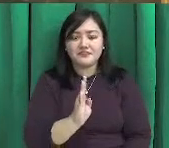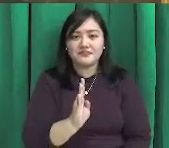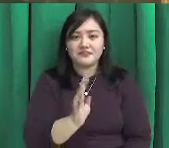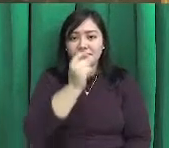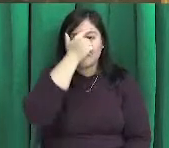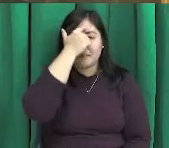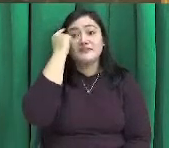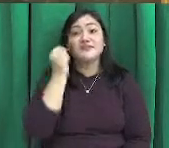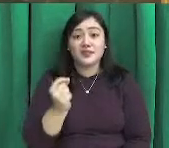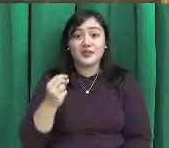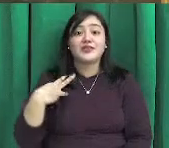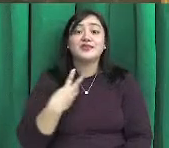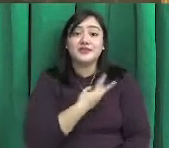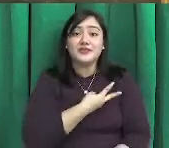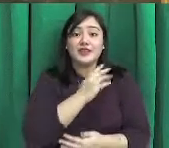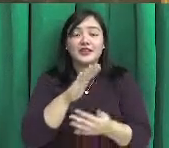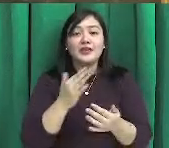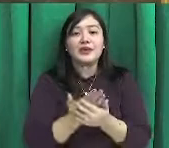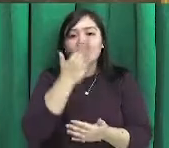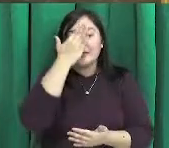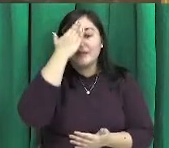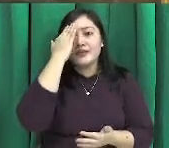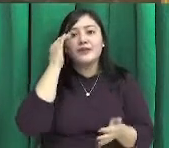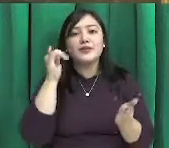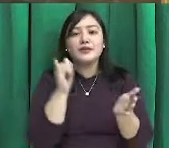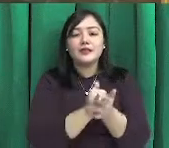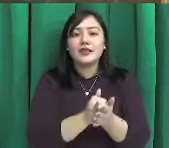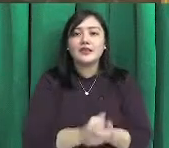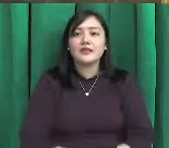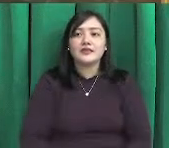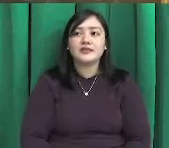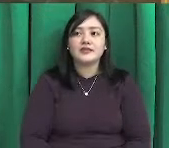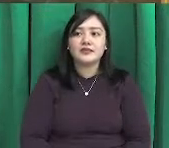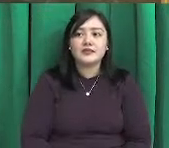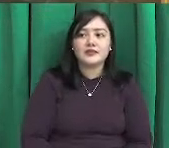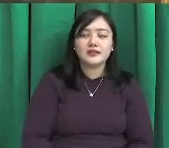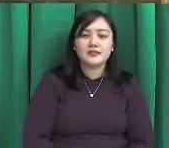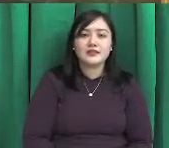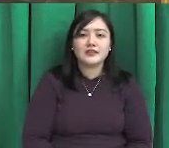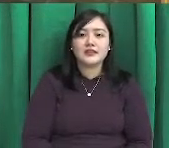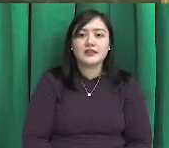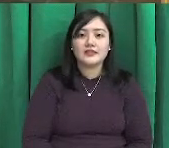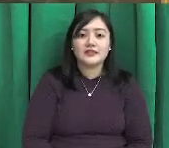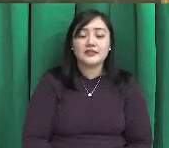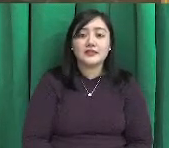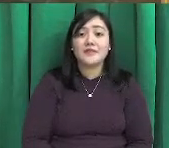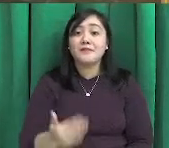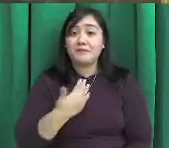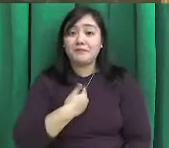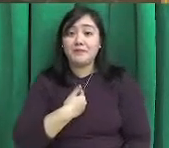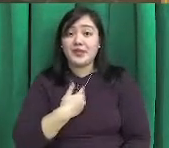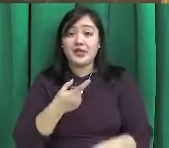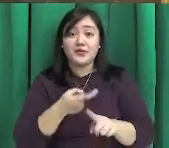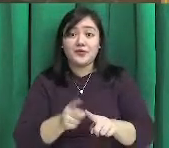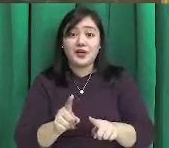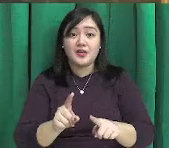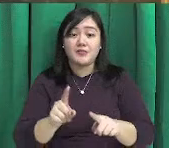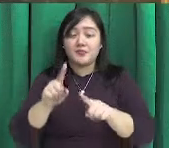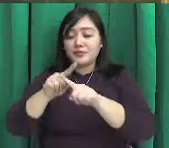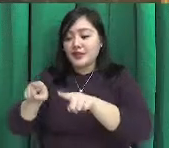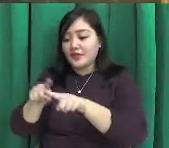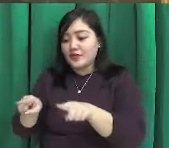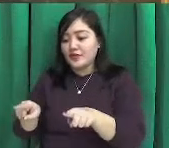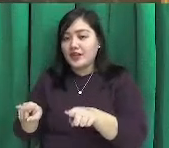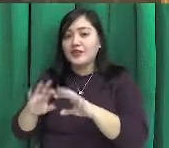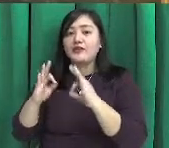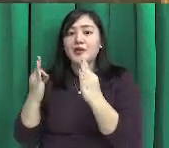alam po natin na nanggaling naman po kami sa magkaibang pamilya. Hindi po pareho ang pagpapalaki